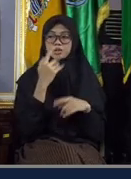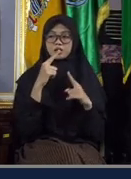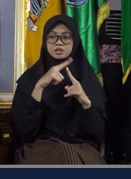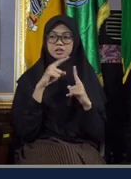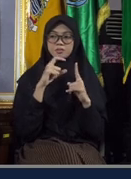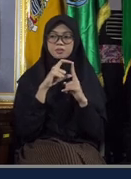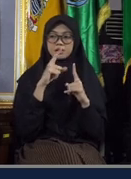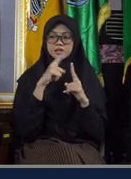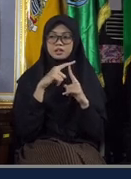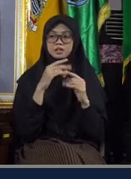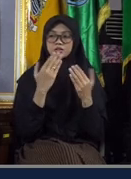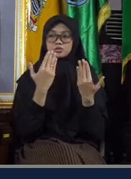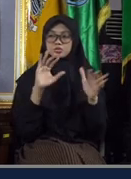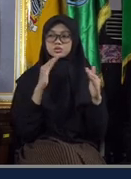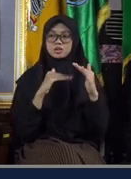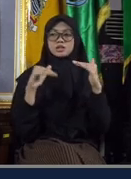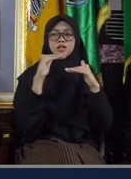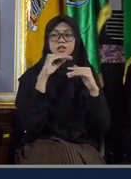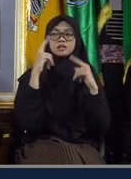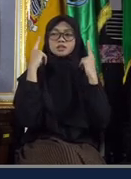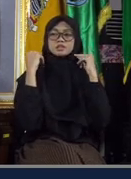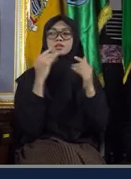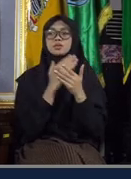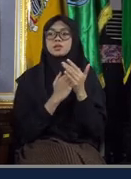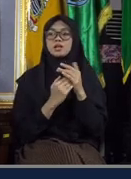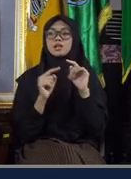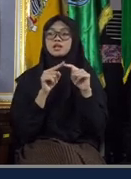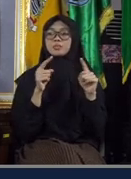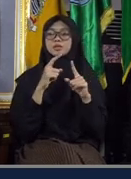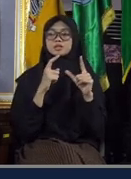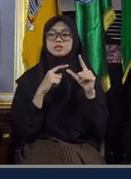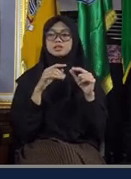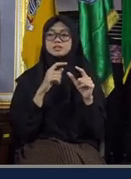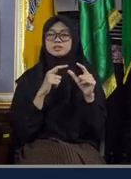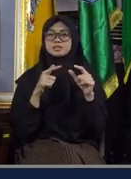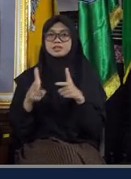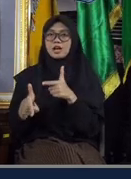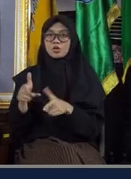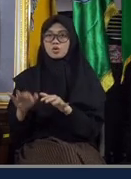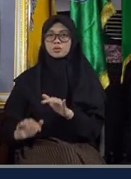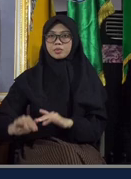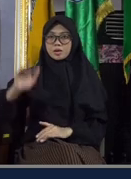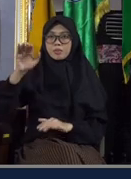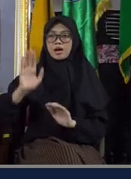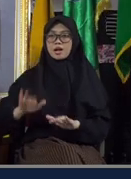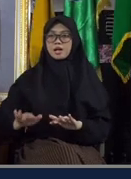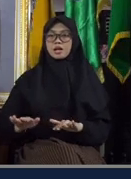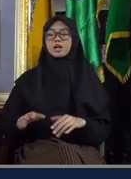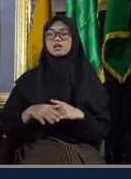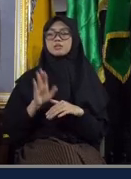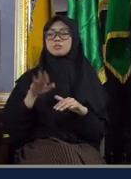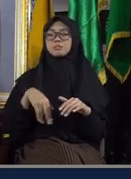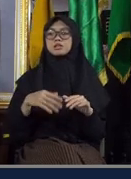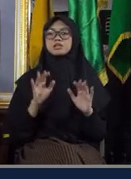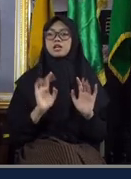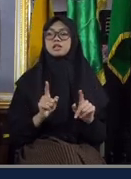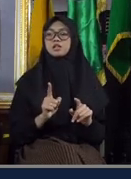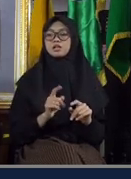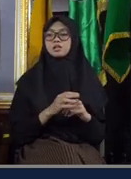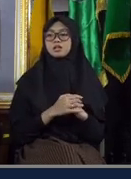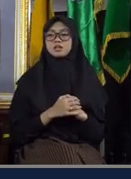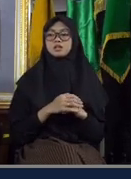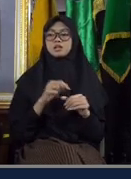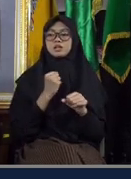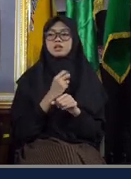TPT nya sudah di atas standingnya ternyata masih ada ya Pak tapi dikit Grobogan kemiskinannya masih